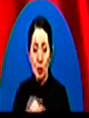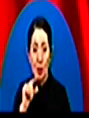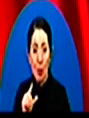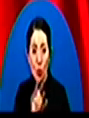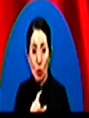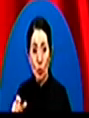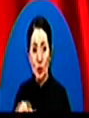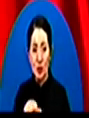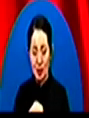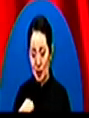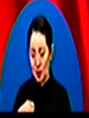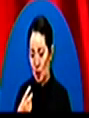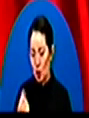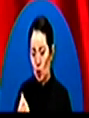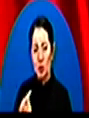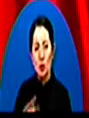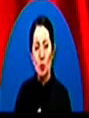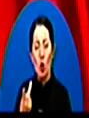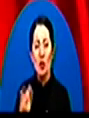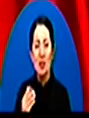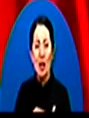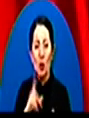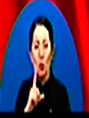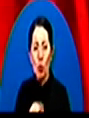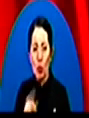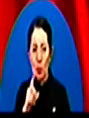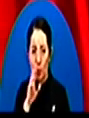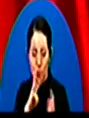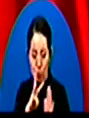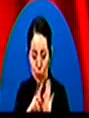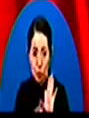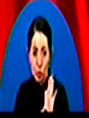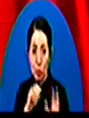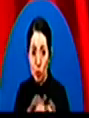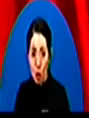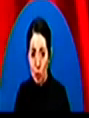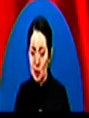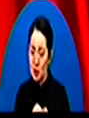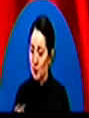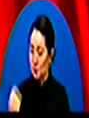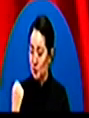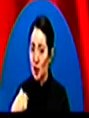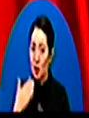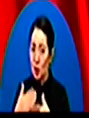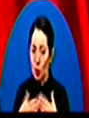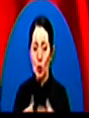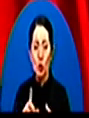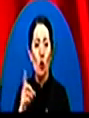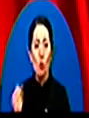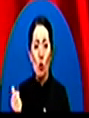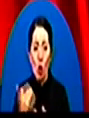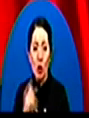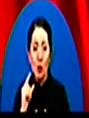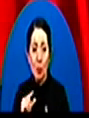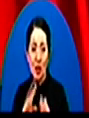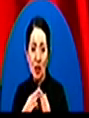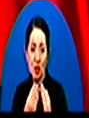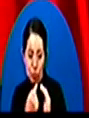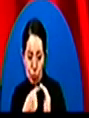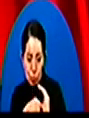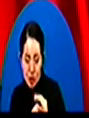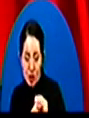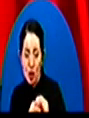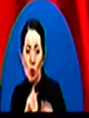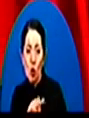алуун татврыг бид хоёр дахин бууруулахар мөрийн өдөртөө тусгаж, ингэж чадах юм бол орлого багтаа өрхийг орлогын одоо